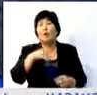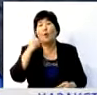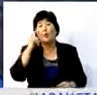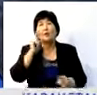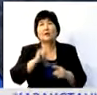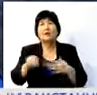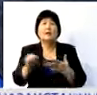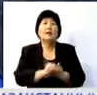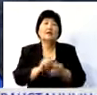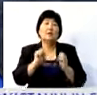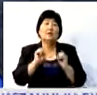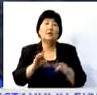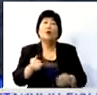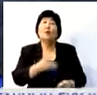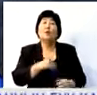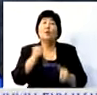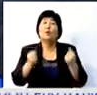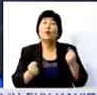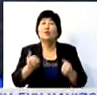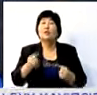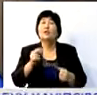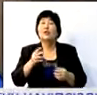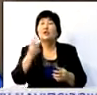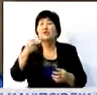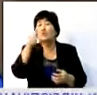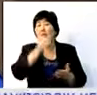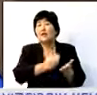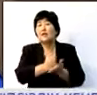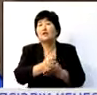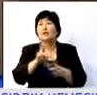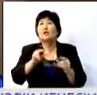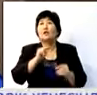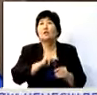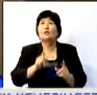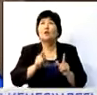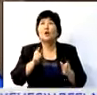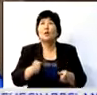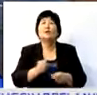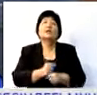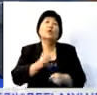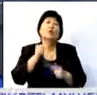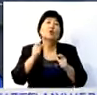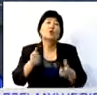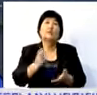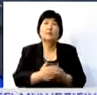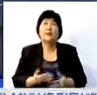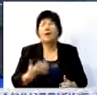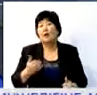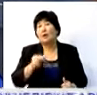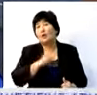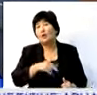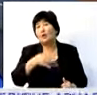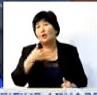ойланбастан құжатын тапсырды. Үміткердің көлік жүргізудегі 20 жылдық тәжірибесі ескеріліп, жұмысқа орналасуға жолдама берілді. Қазір жұмыссыз болса,